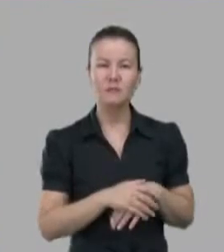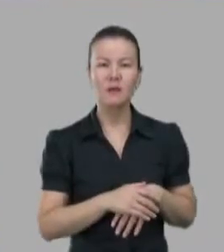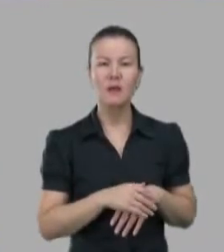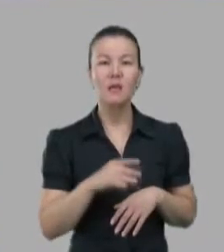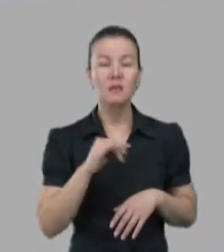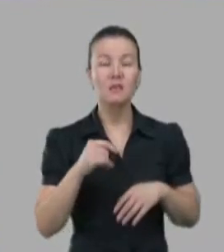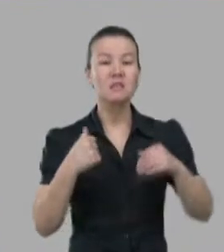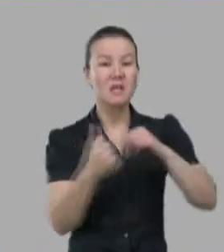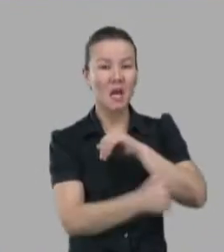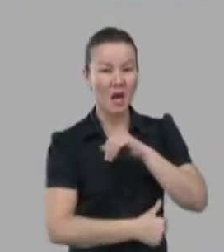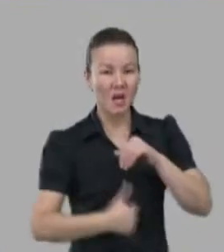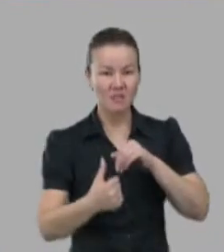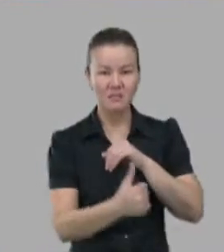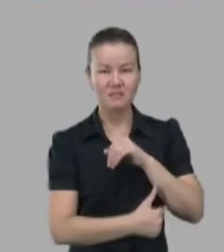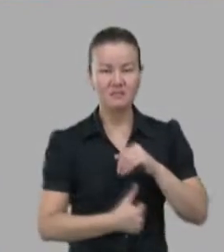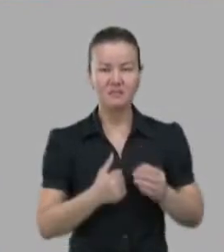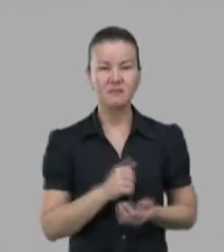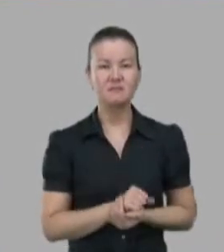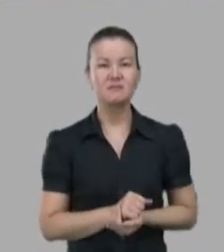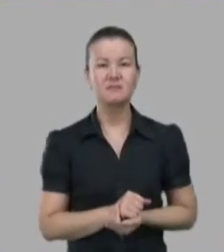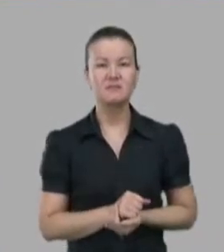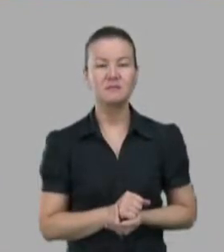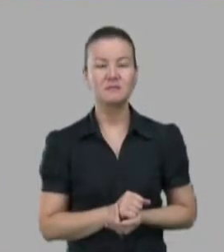и ткани,